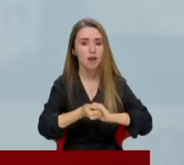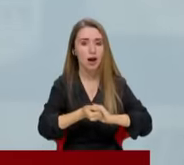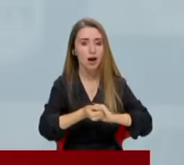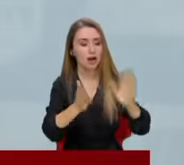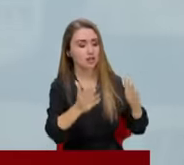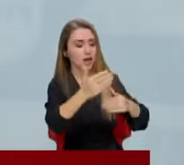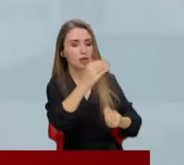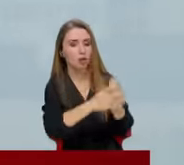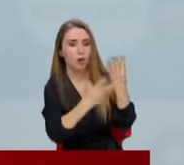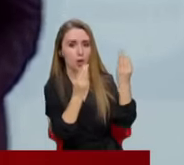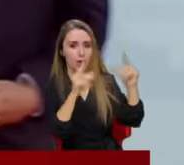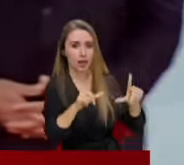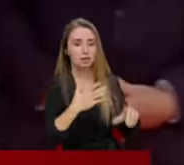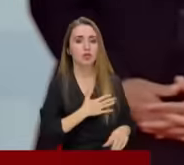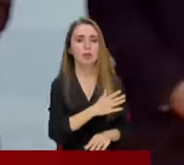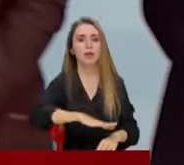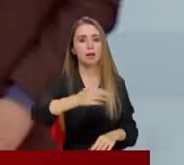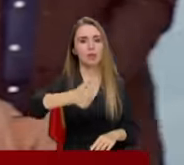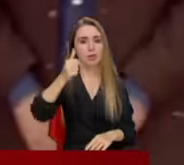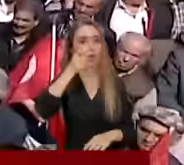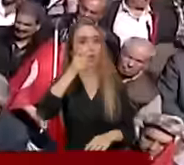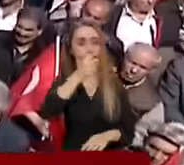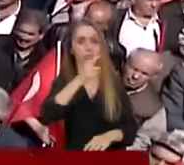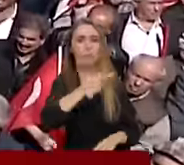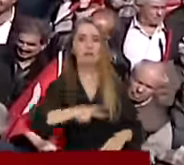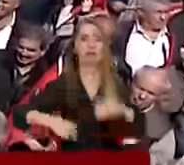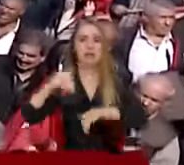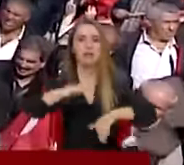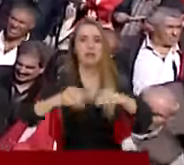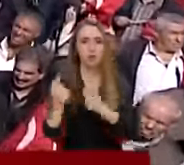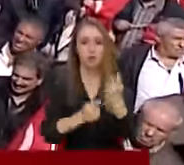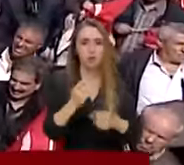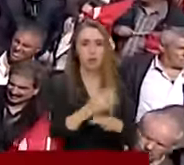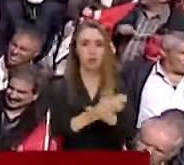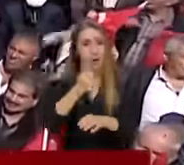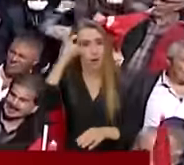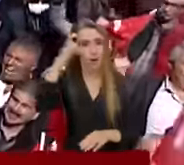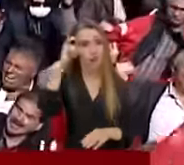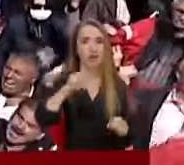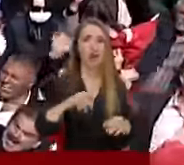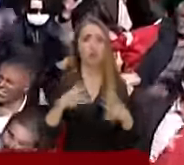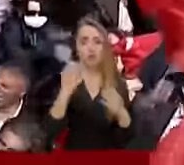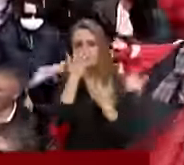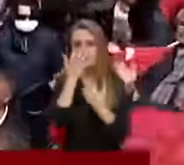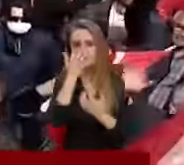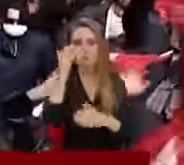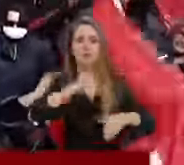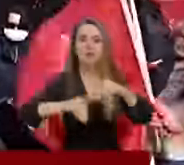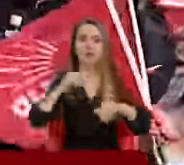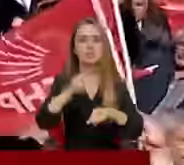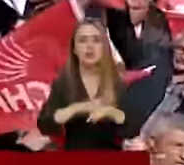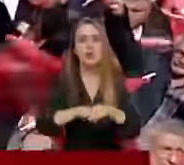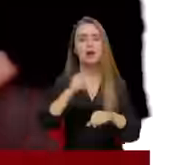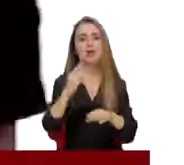sandıkta kurulmasına. CHP Genel Başkanı Özgür Özel yerel seçim maratonunda memleketi Manisa'ya ayrı bir önem veriyor. Seçim turunda bir